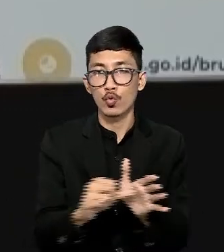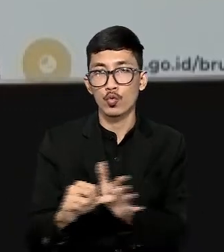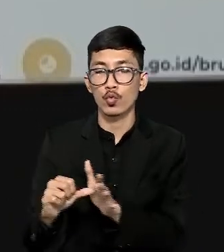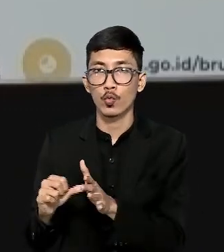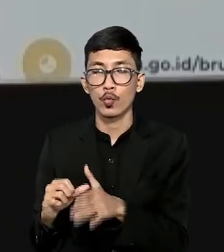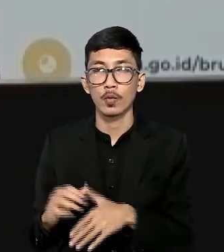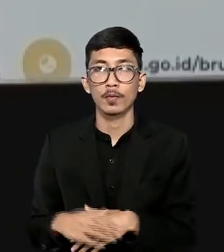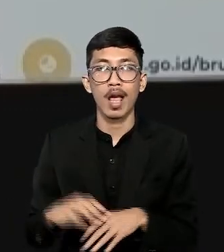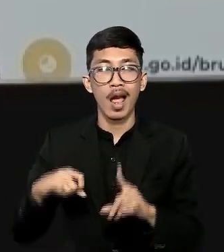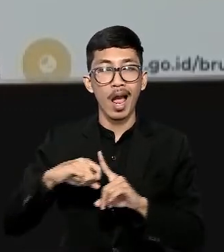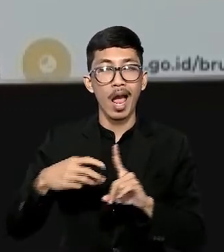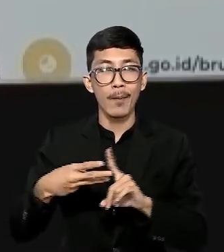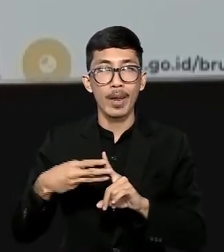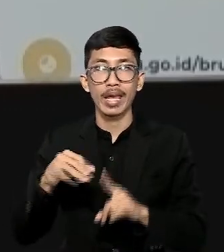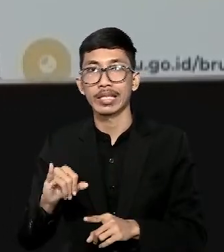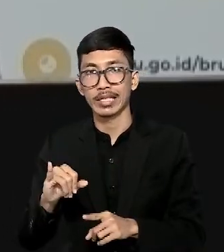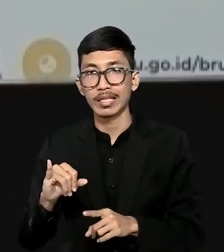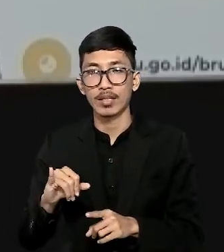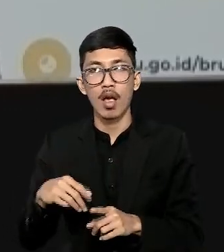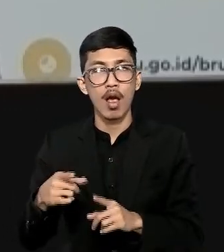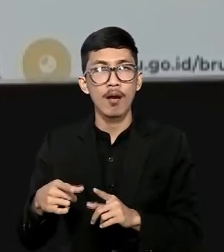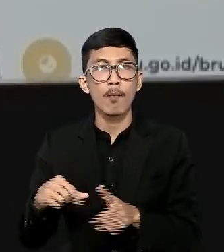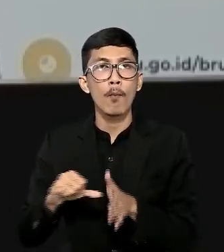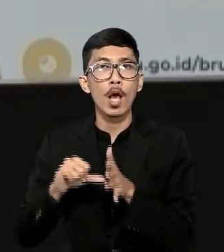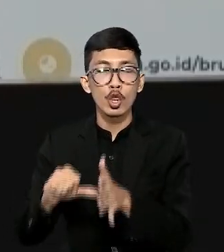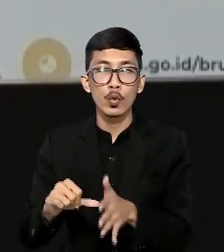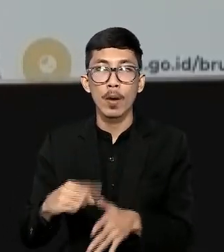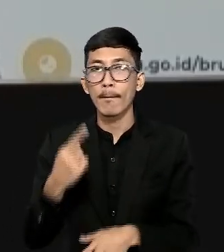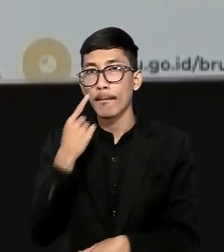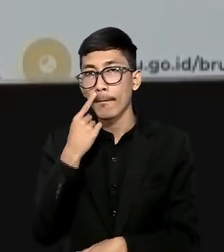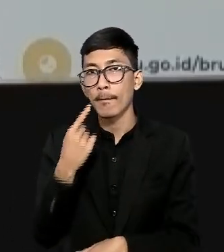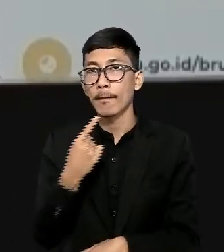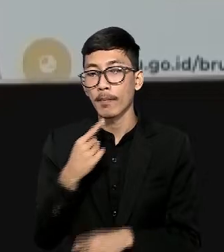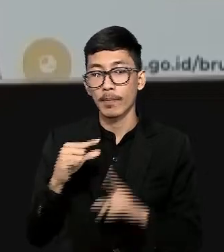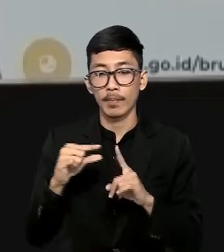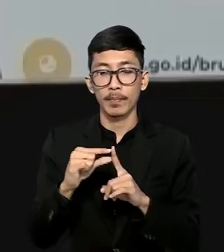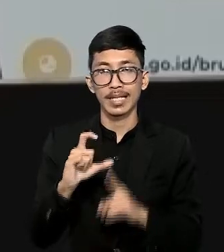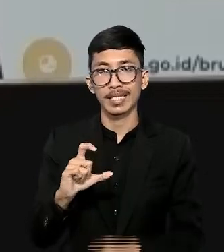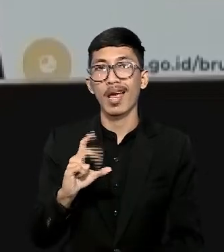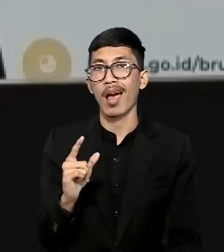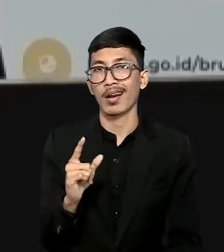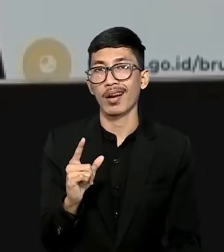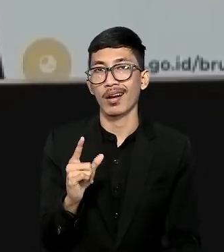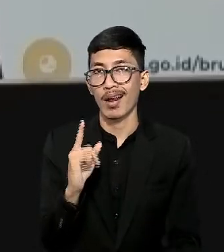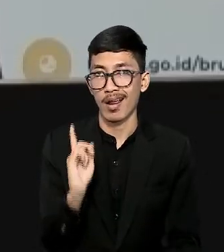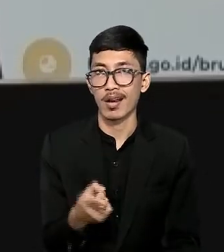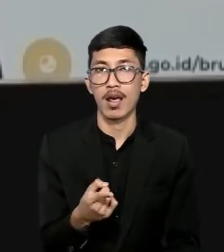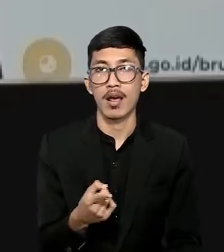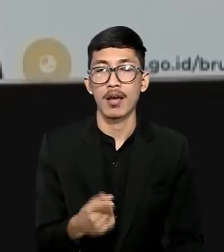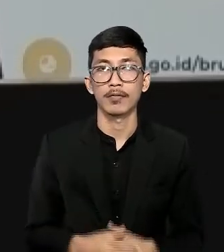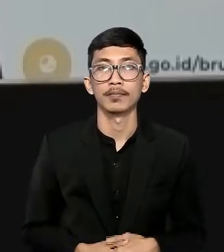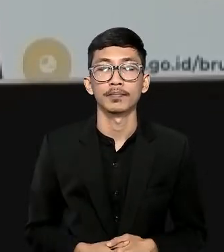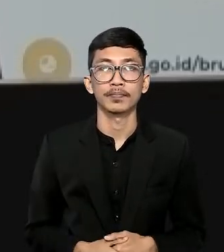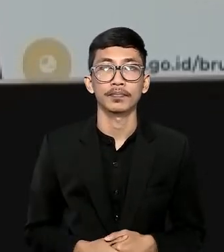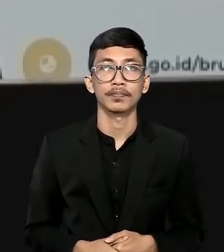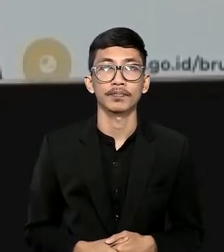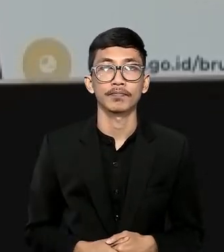kan BCR dana kita terus memantau perkembangan yang bersangkutan hingga sehat